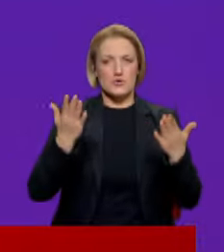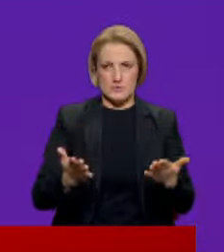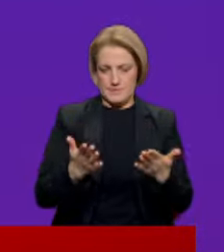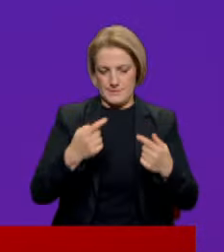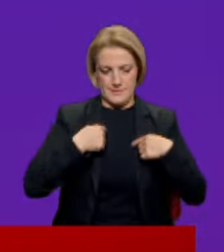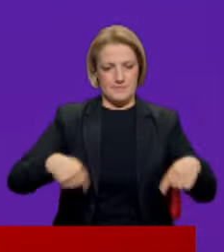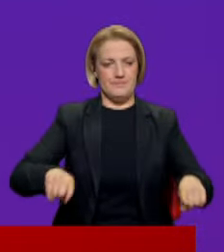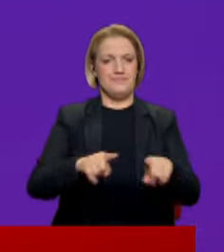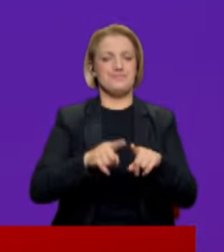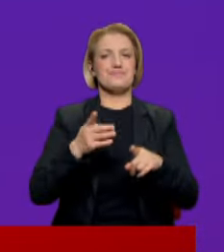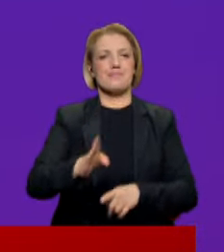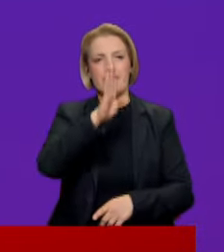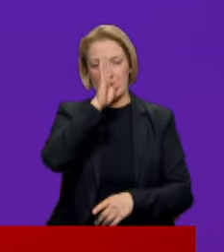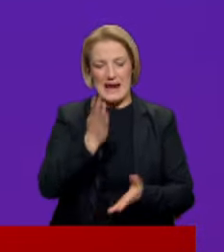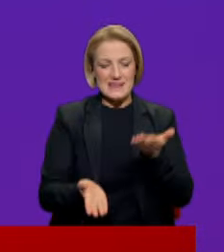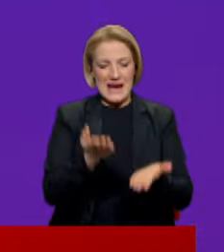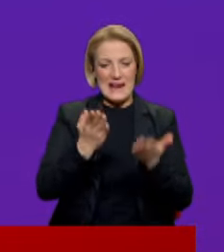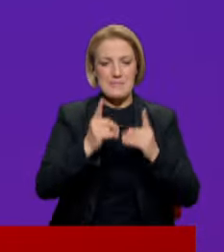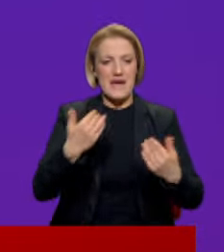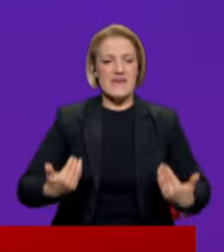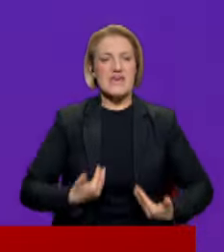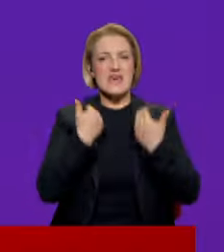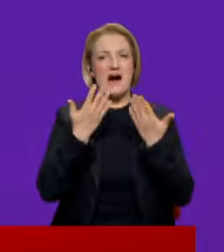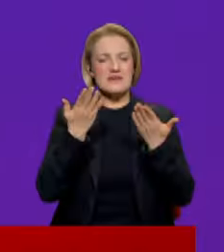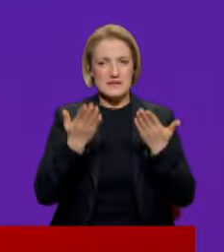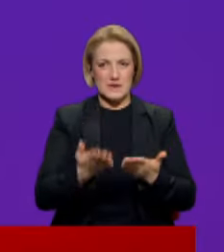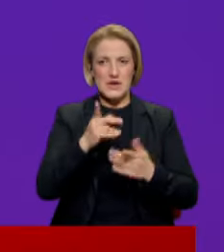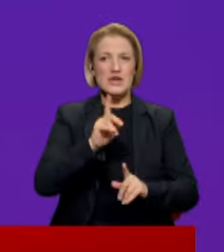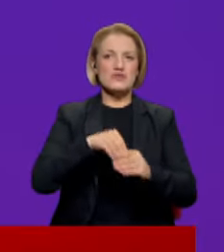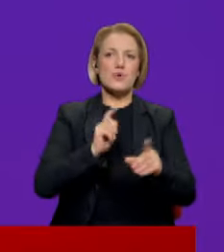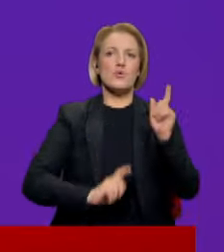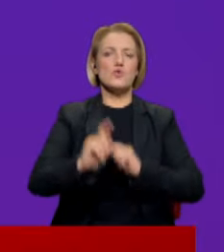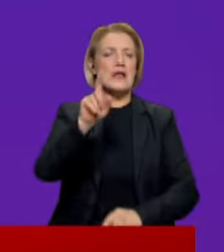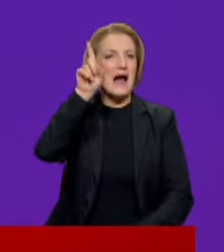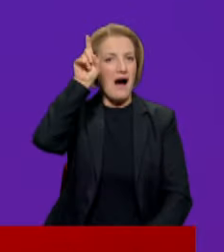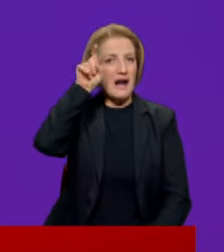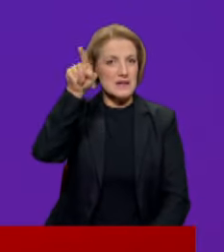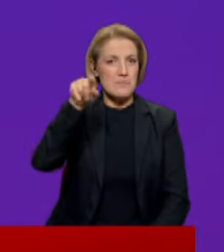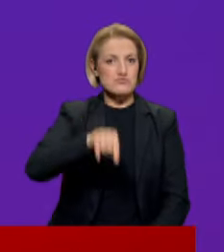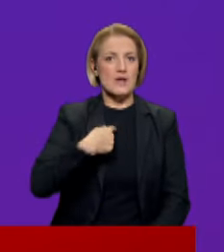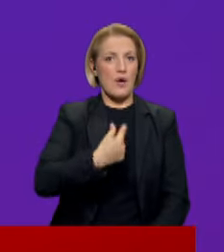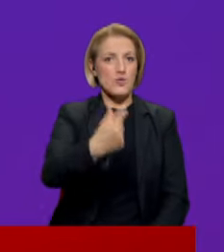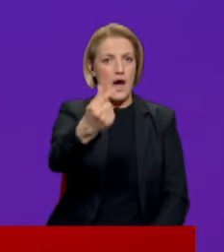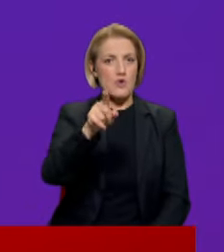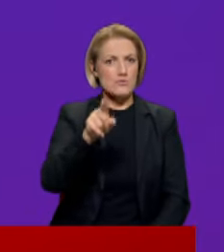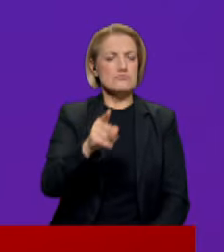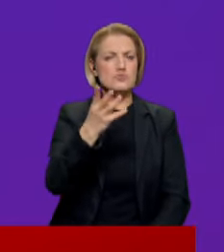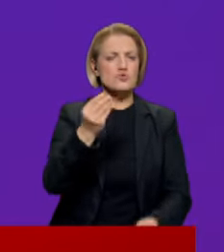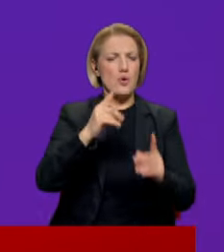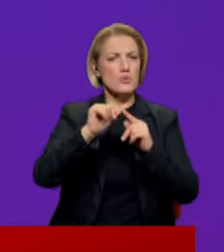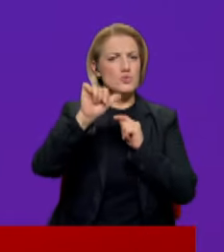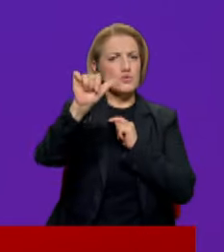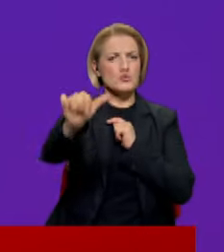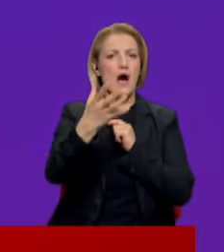için bizleri adaleti bir yargı tacizi biçiminde kullanan aklı buradan uyarıyorum. Çok da